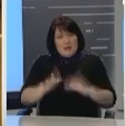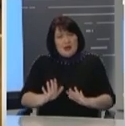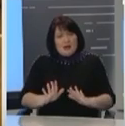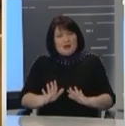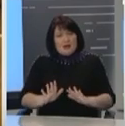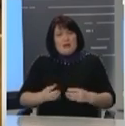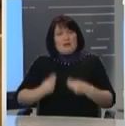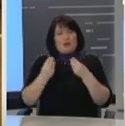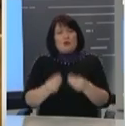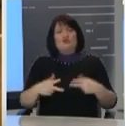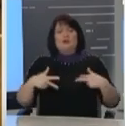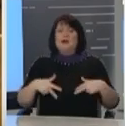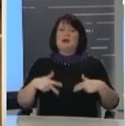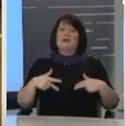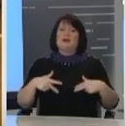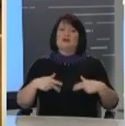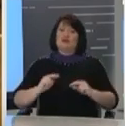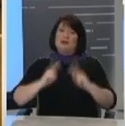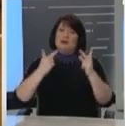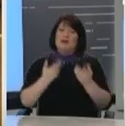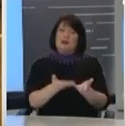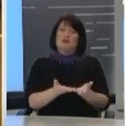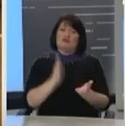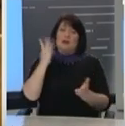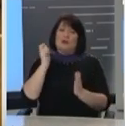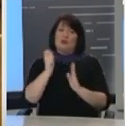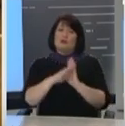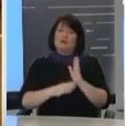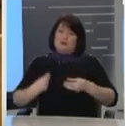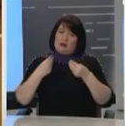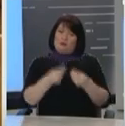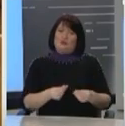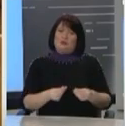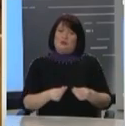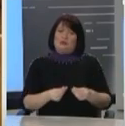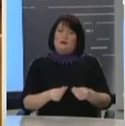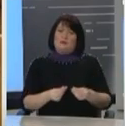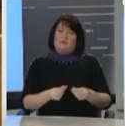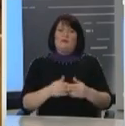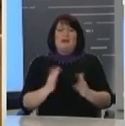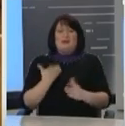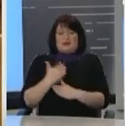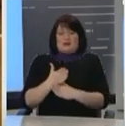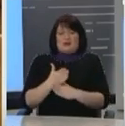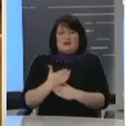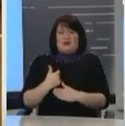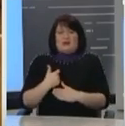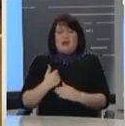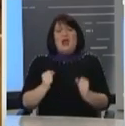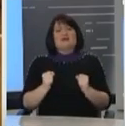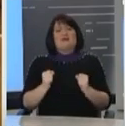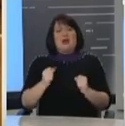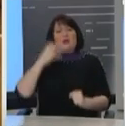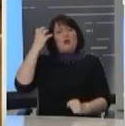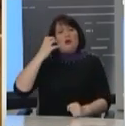τη διακυβέρνηση του τόπου στον αντίπαλο, στο παλιό πολιτικό σύστημα. Να κρύβεται πίσω από την ασφάλεια της